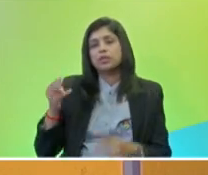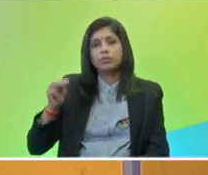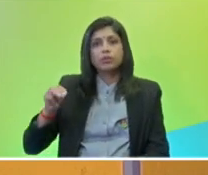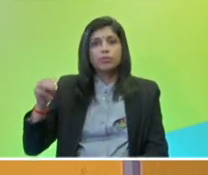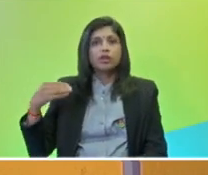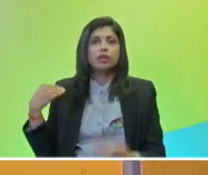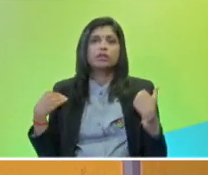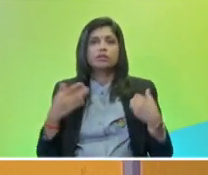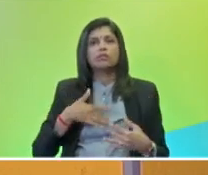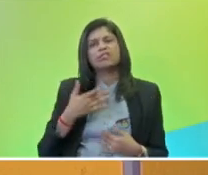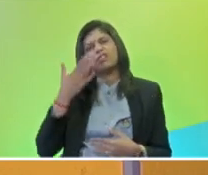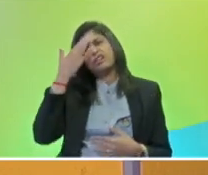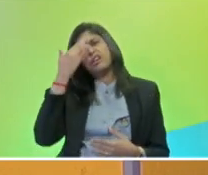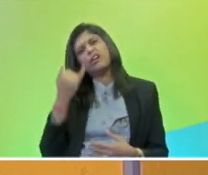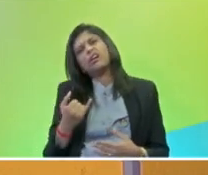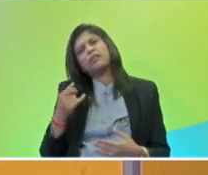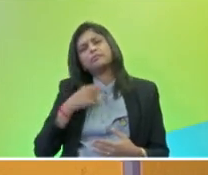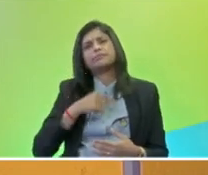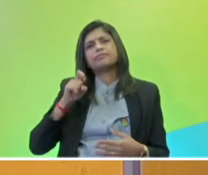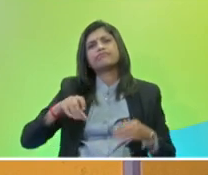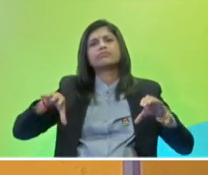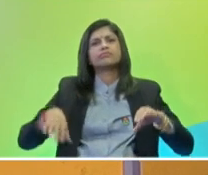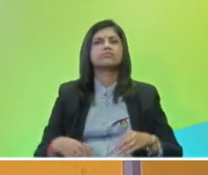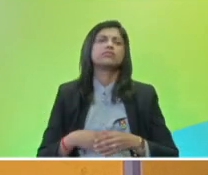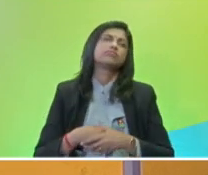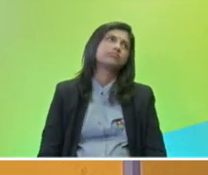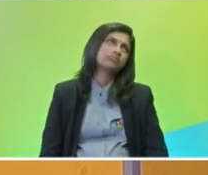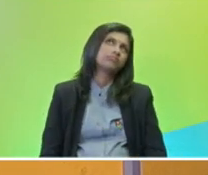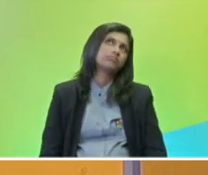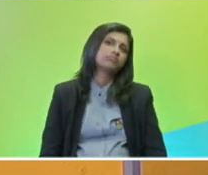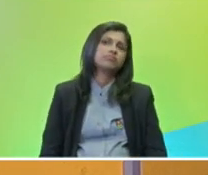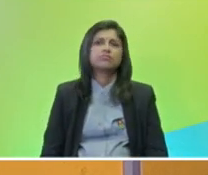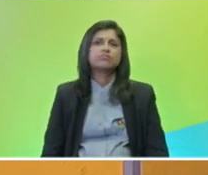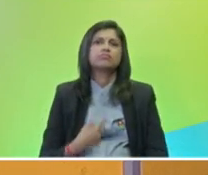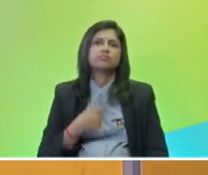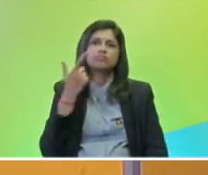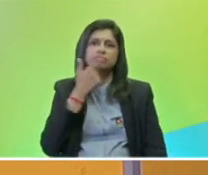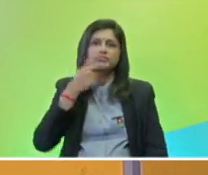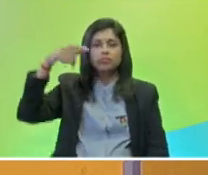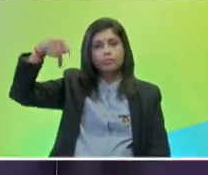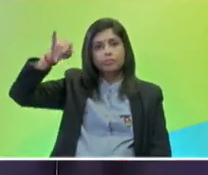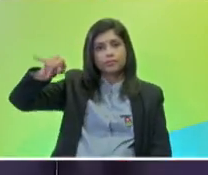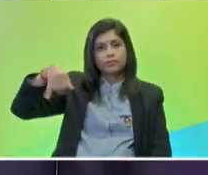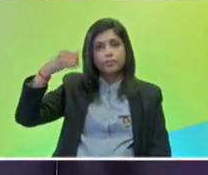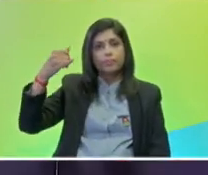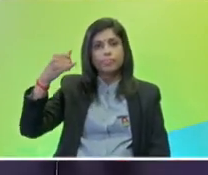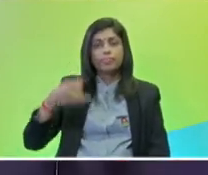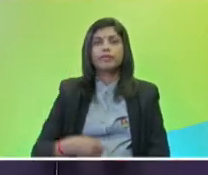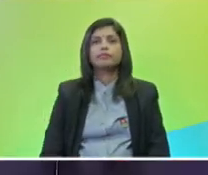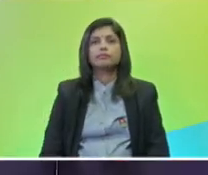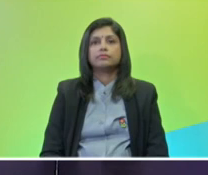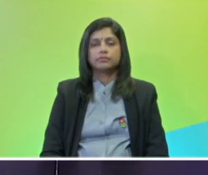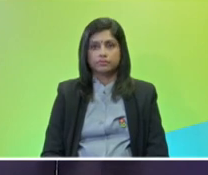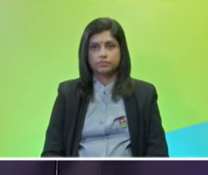buah ceguh Kenapa saya kena gua Mungkin saya beli terangkan dari sudut pakar itu boleh guys Oke gitu itu kita balik pada